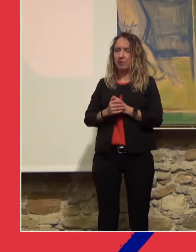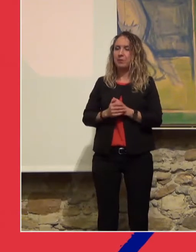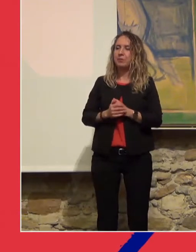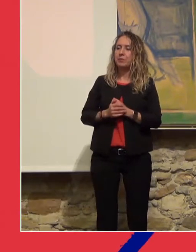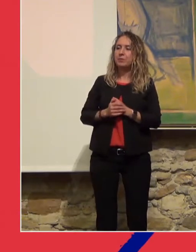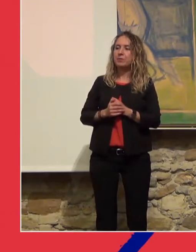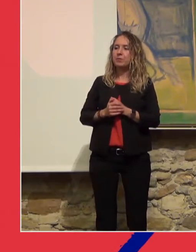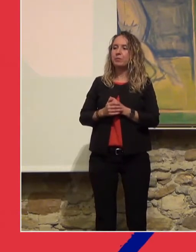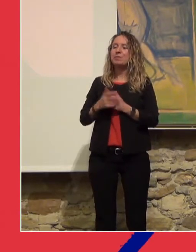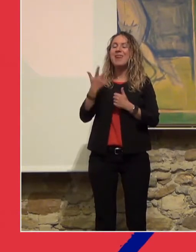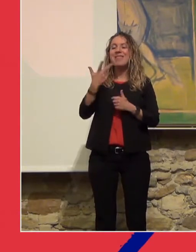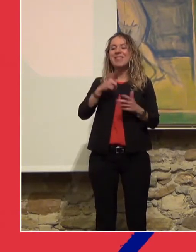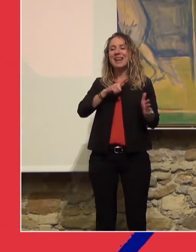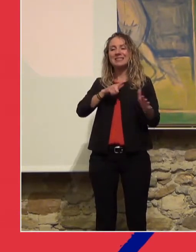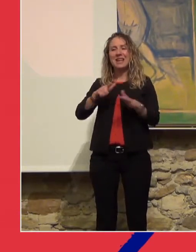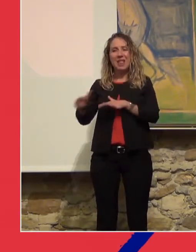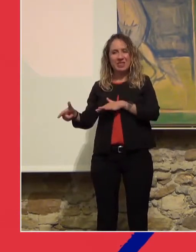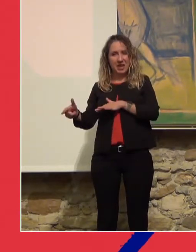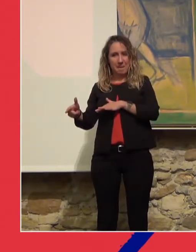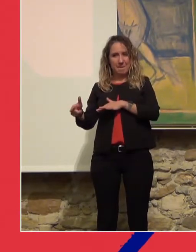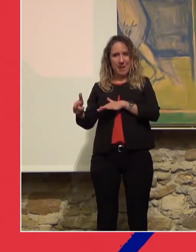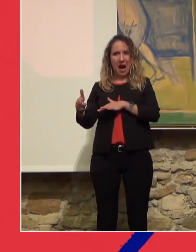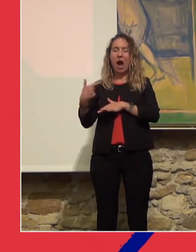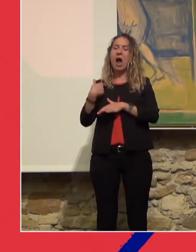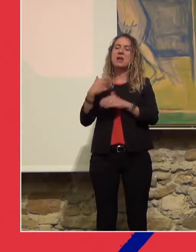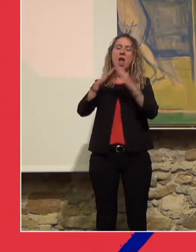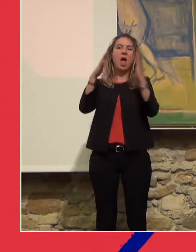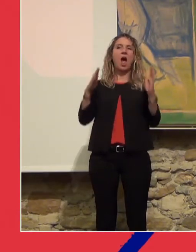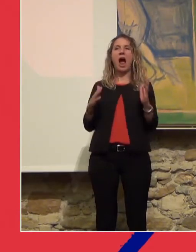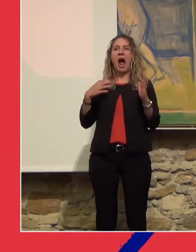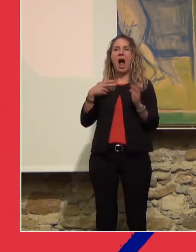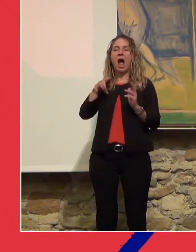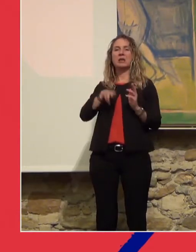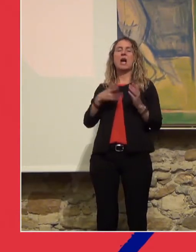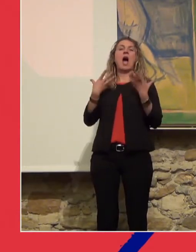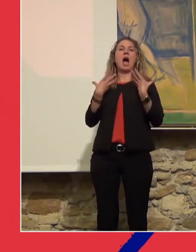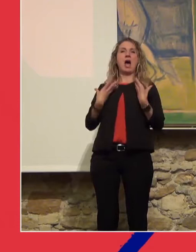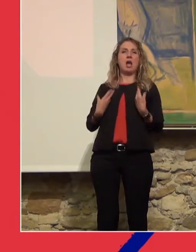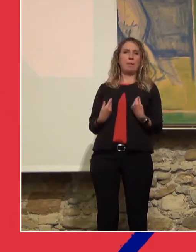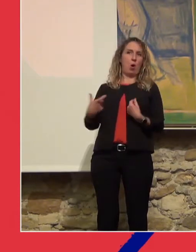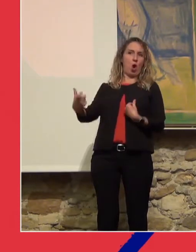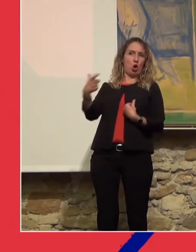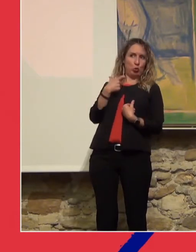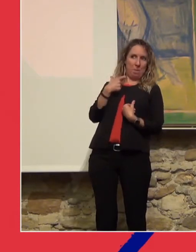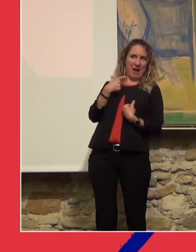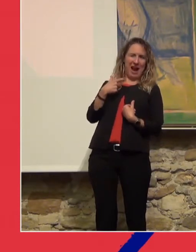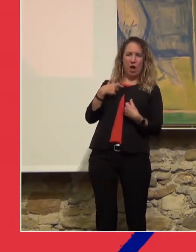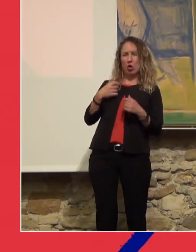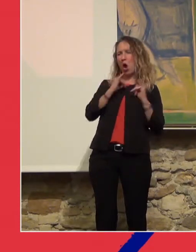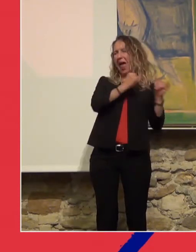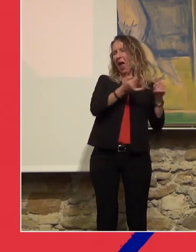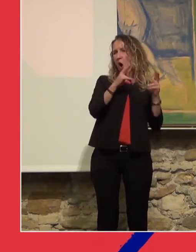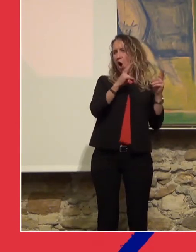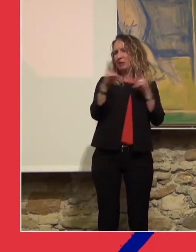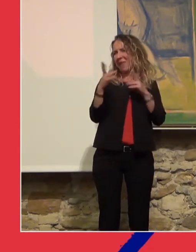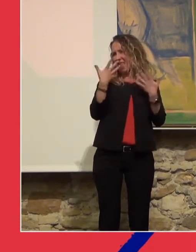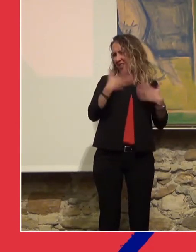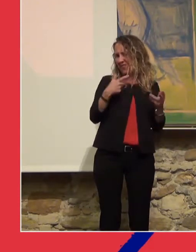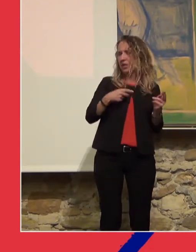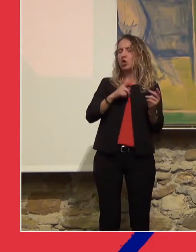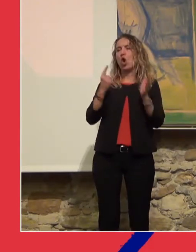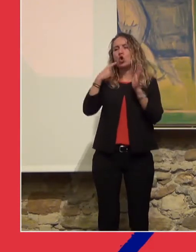di convalescenza obbligata, quando sono tornato dall'ospedale, mentre reimparavo di nuovo a camminare, facevo la